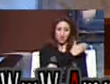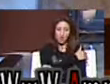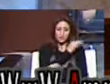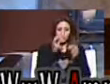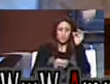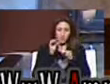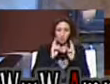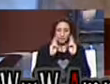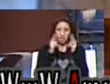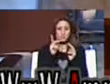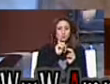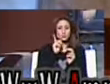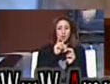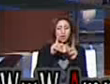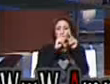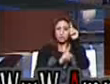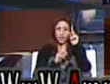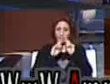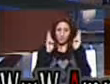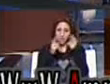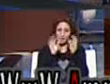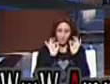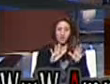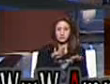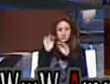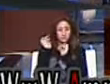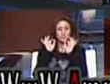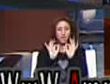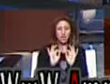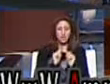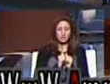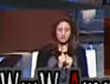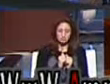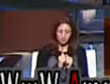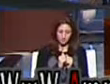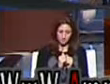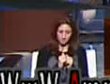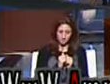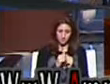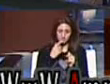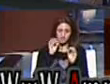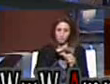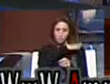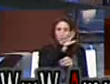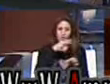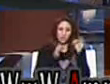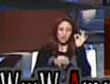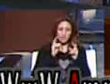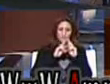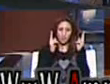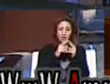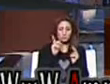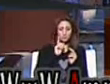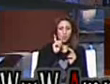مهام عمله. ده رقم واحد. بناء عليه كان الاسلوب الثاني للتصعيد عندنا او الخطوه الثانيه